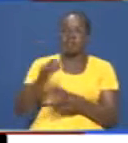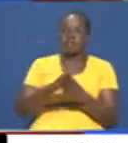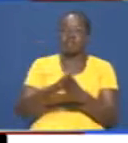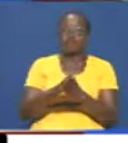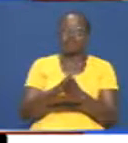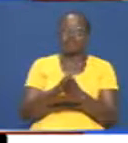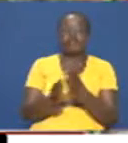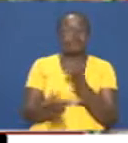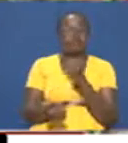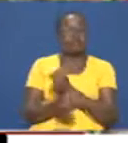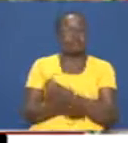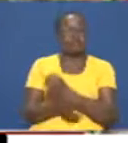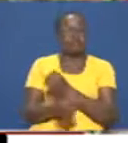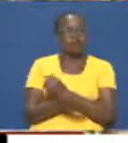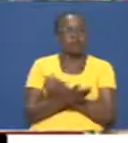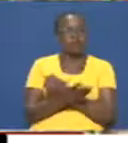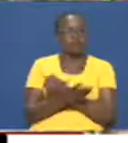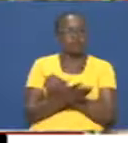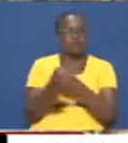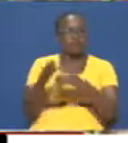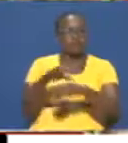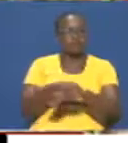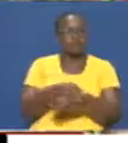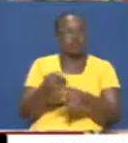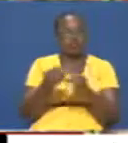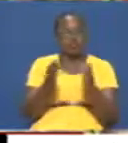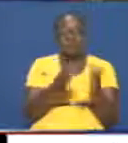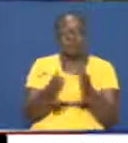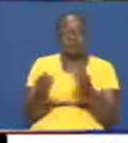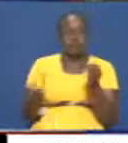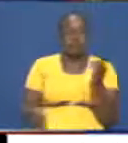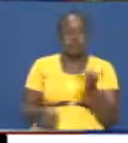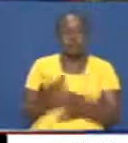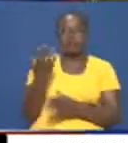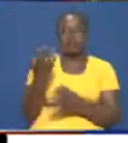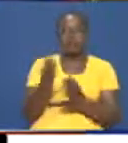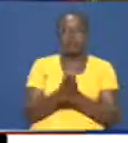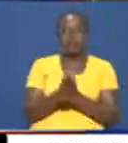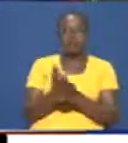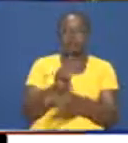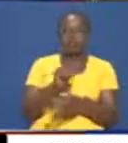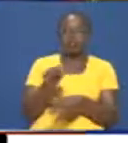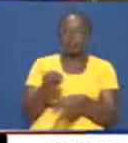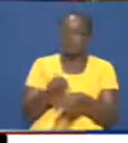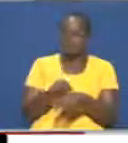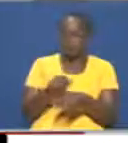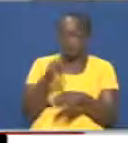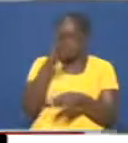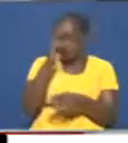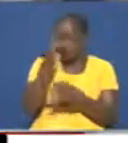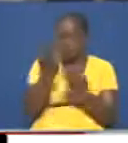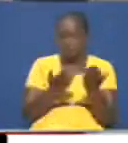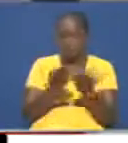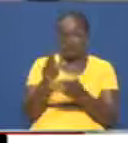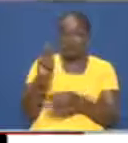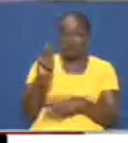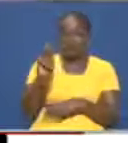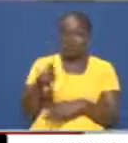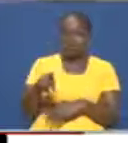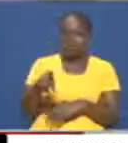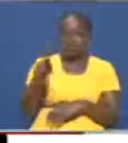za ushauri na saha kupitia mpango uliozinduliwa na Tume ya Kitaifa ya Huduma ya Polisi NPSC.